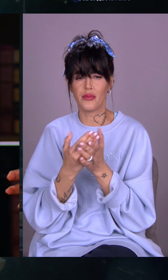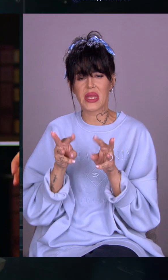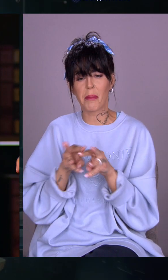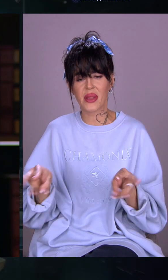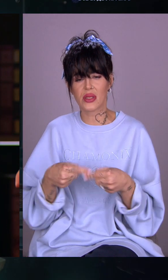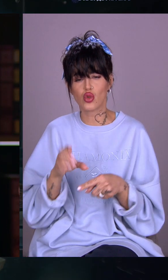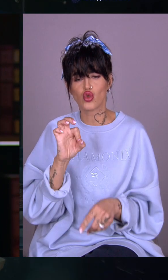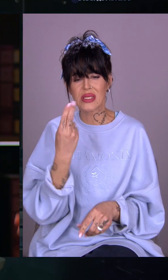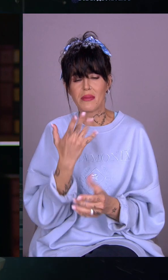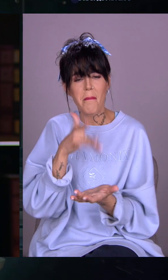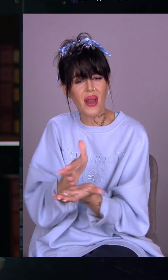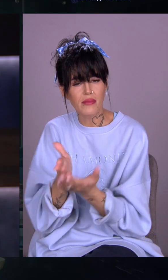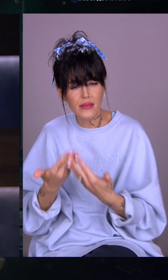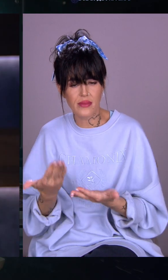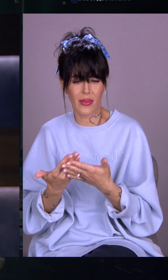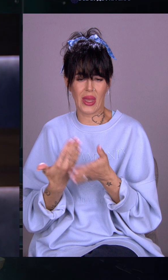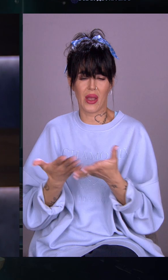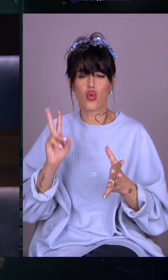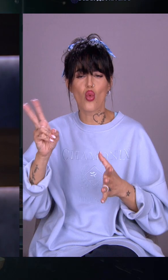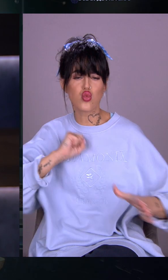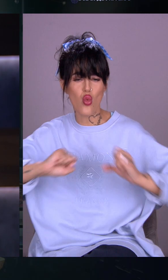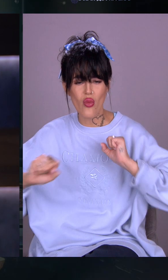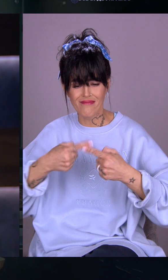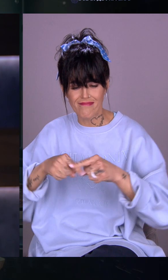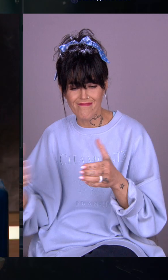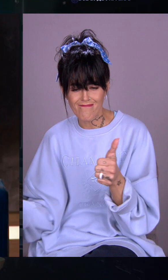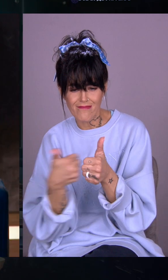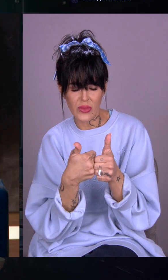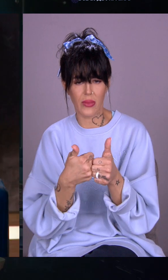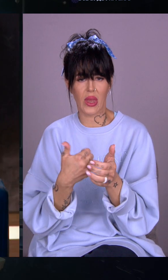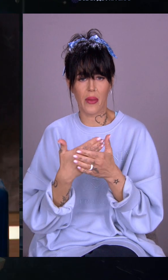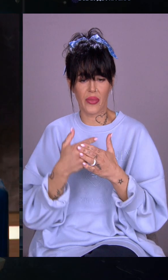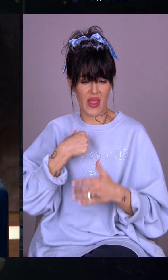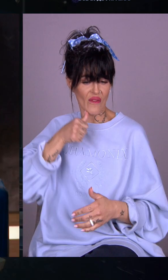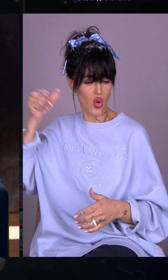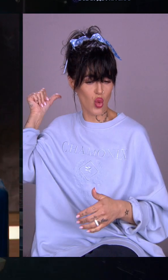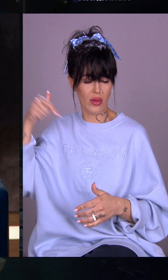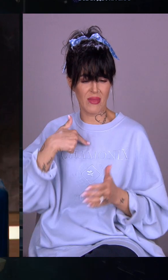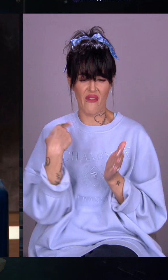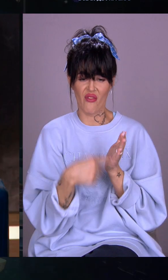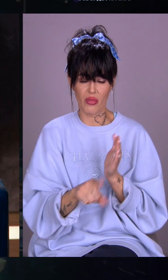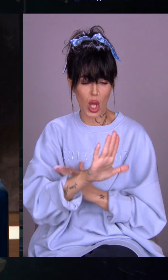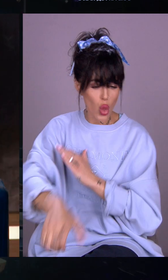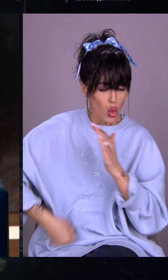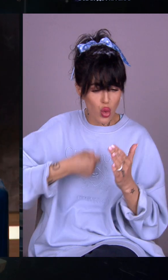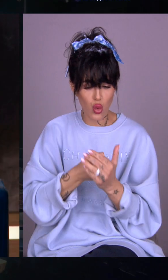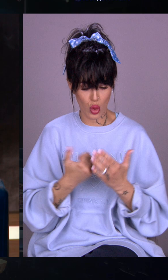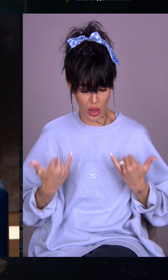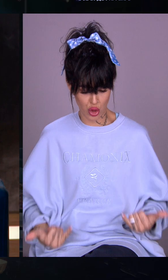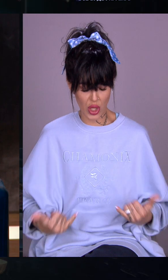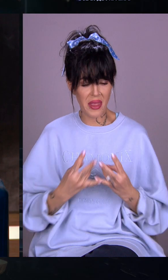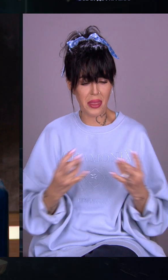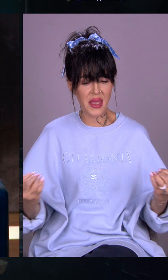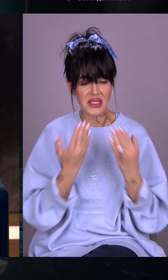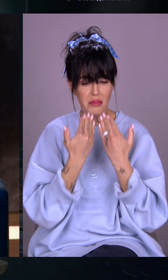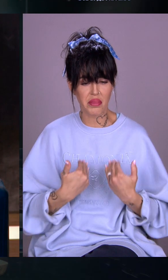або Міністерство ветеранів, хоч хтось-небудь. Да? Ну, умовно кажучи, я виписався з лікарні в серпні того року, до сьогоднішнього дня ніхто мене не спитався, в якому